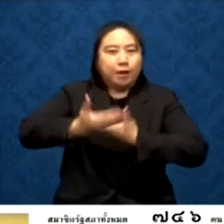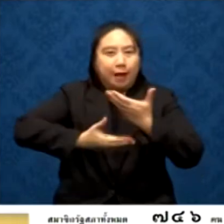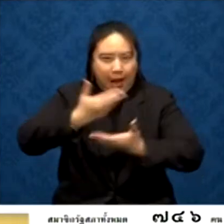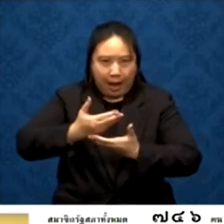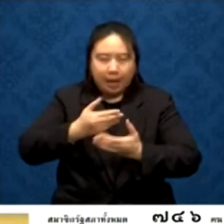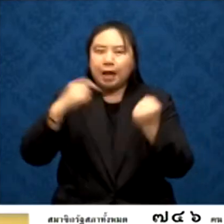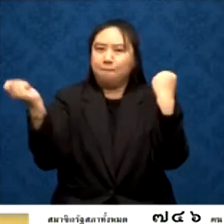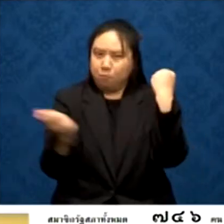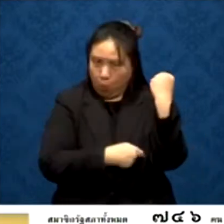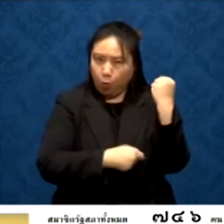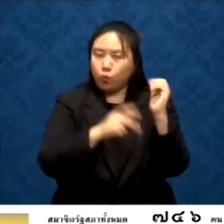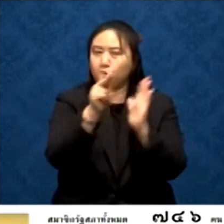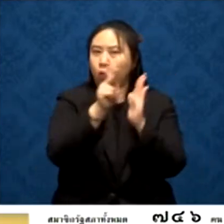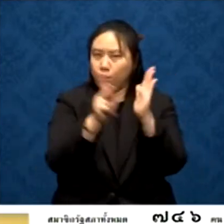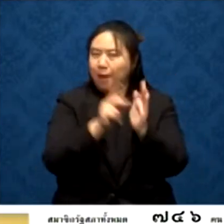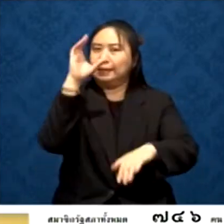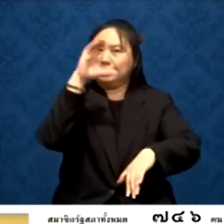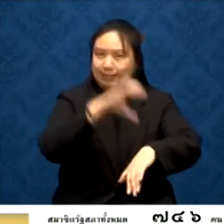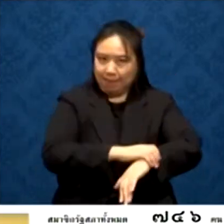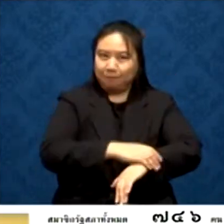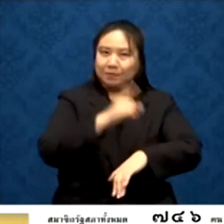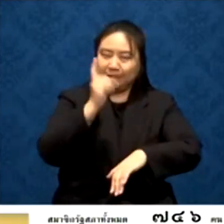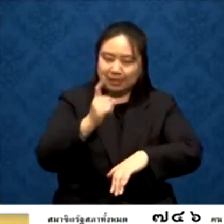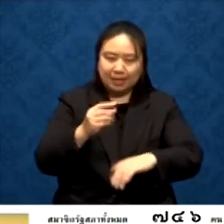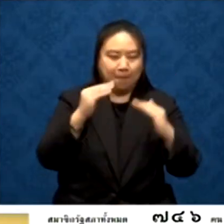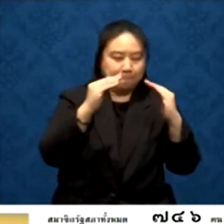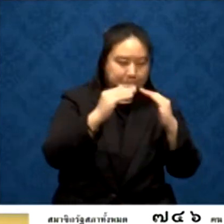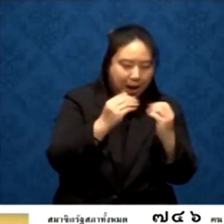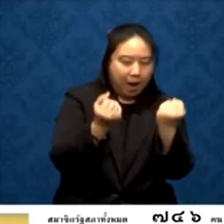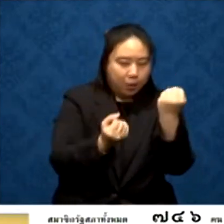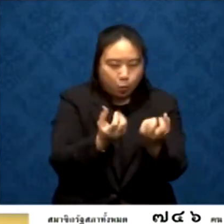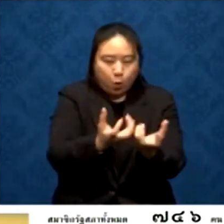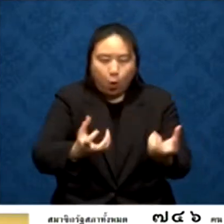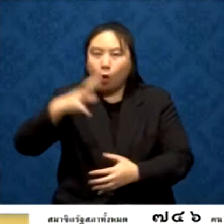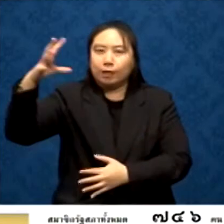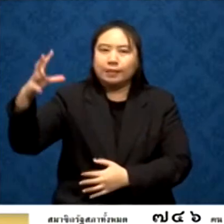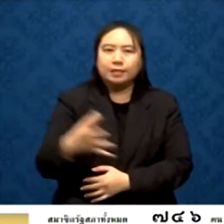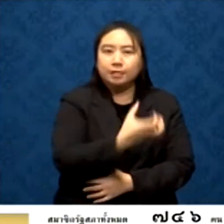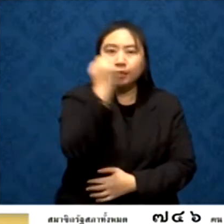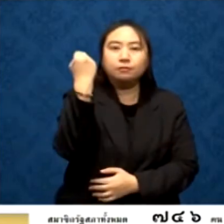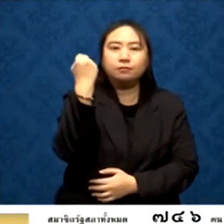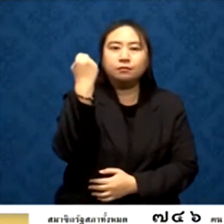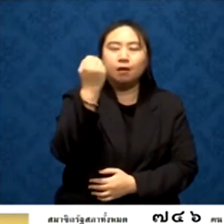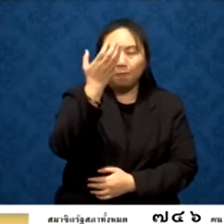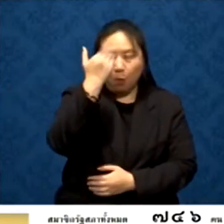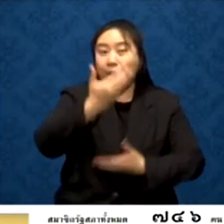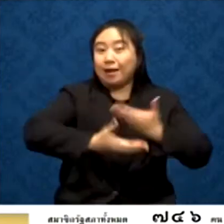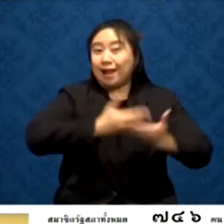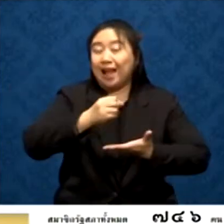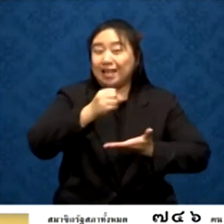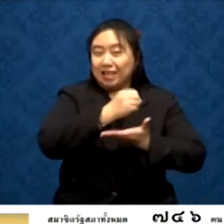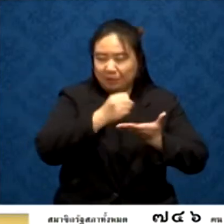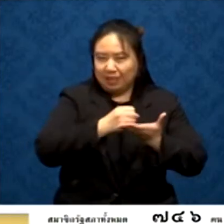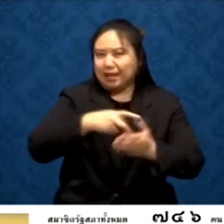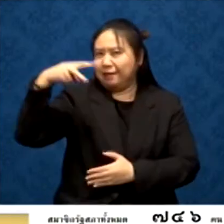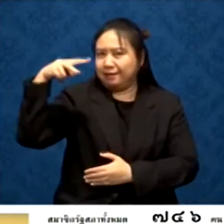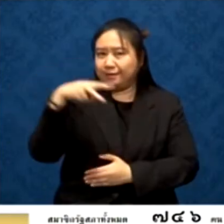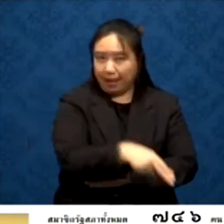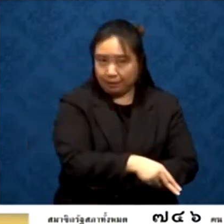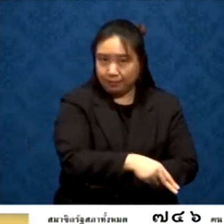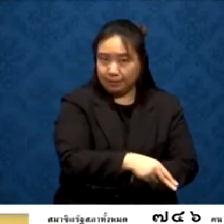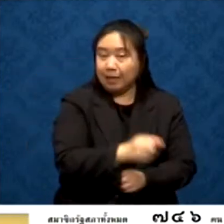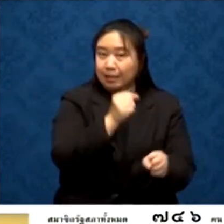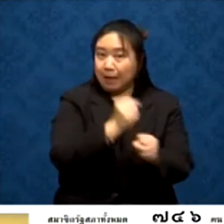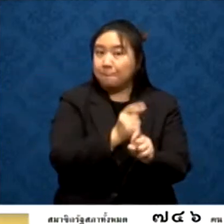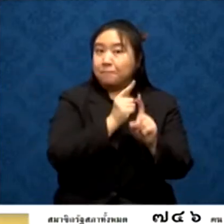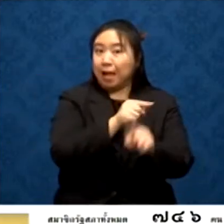อย่างจริงจังและยึดทรัพย์เพื่อตัดวงจรการค้ายาเสพติดมันจะเป็นแบบนั้น